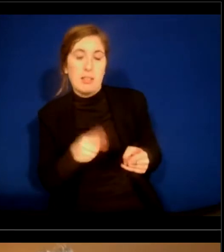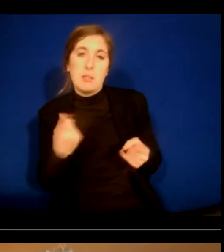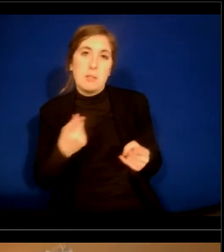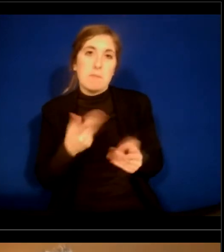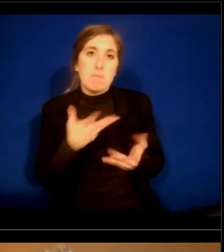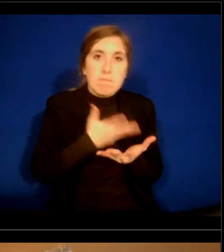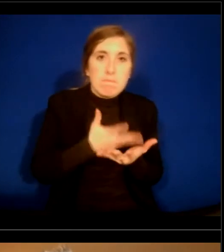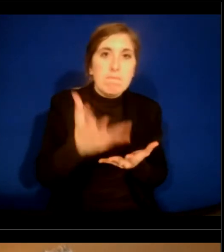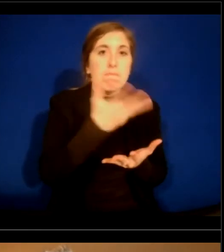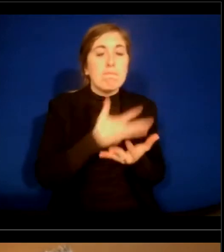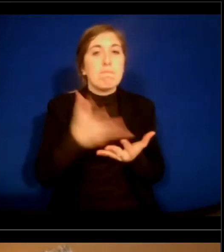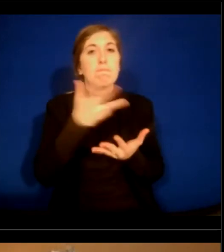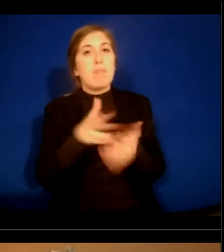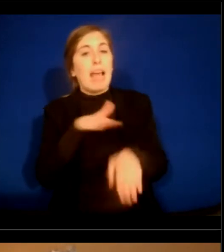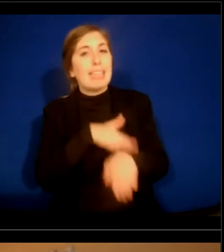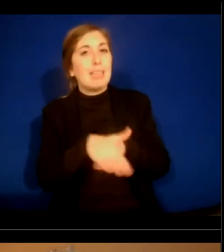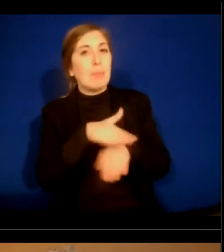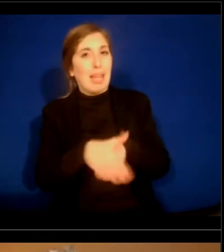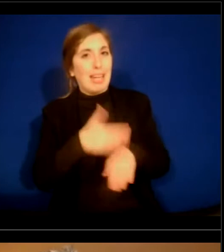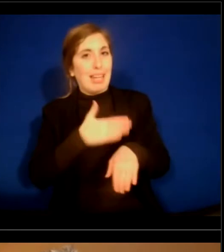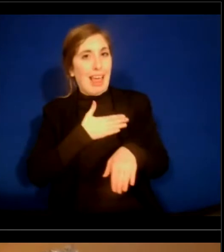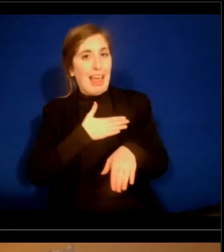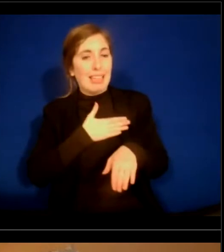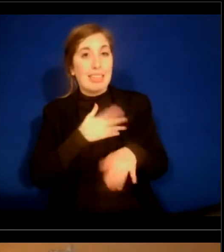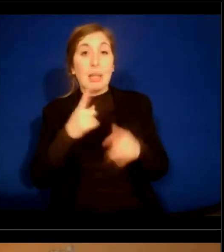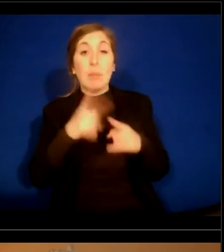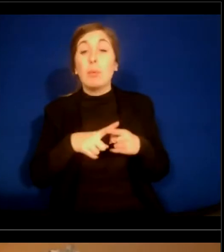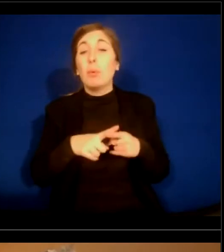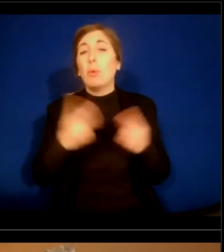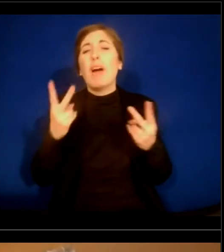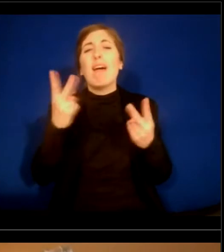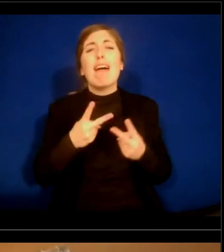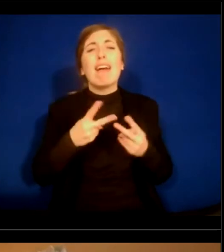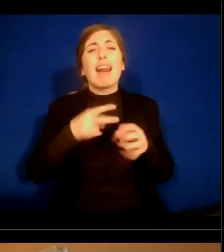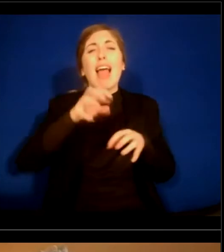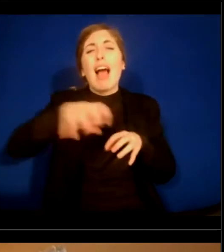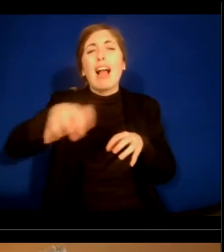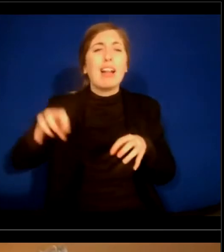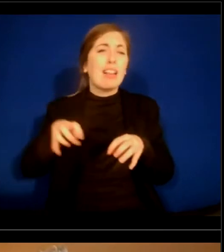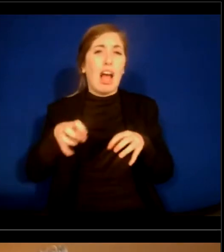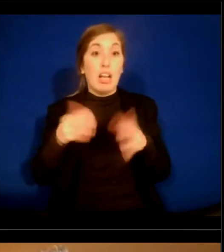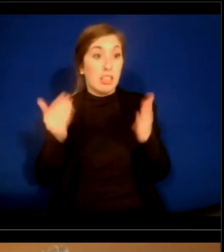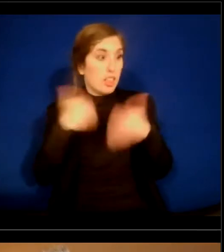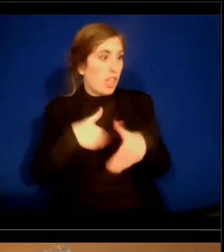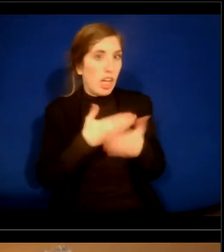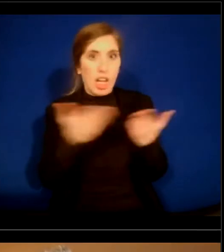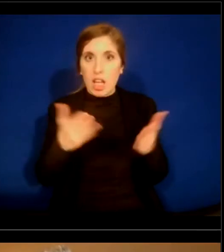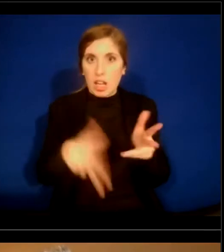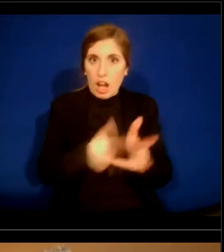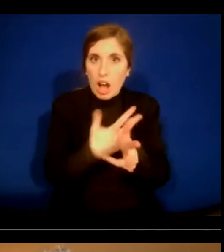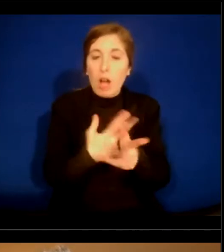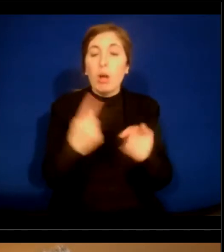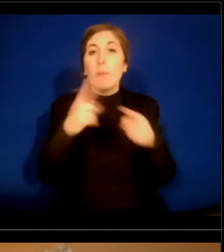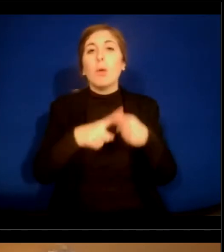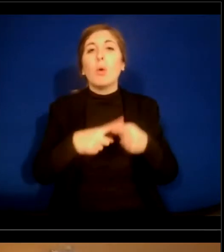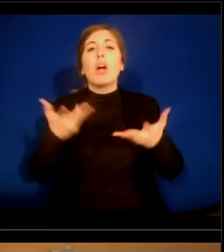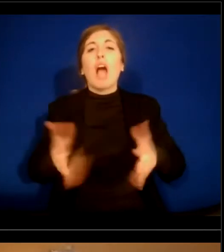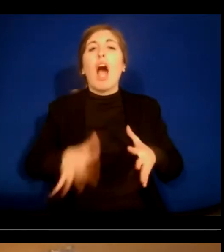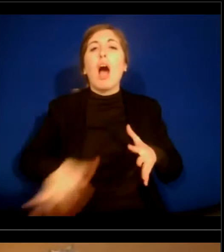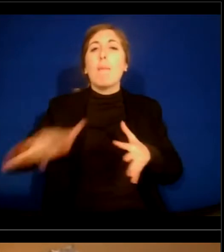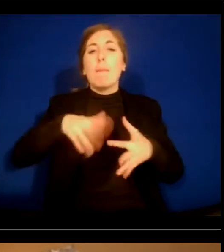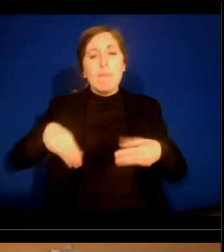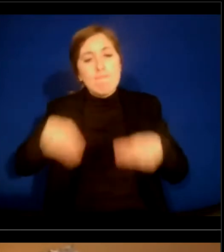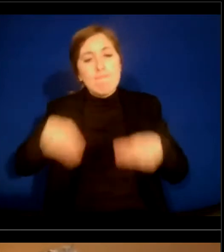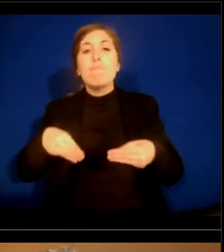po' l'esperienza, quello che stanno facendo tante realtà presenti questa sera e altre sul campo. Per condividere un